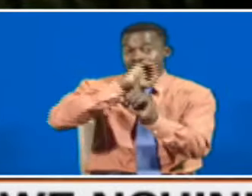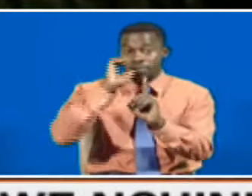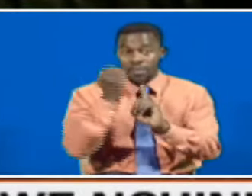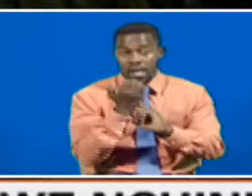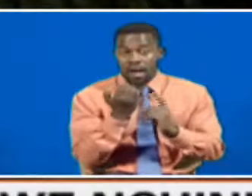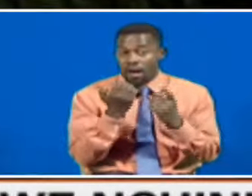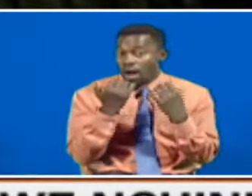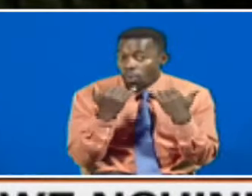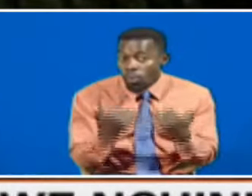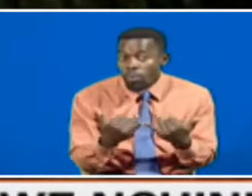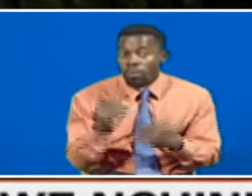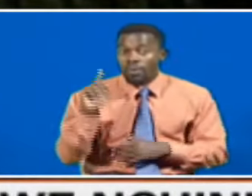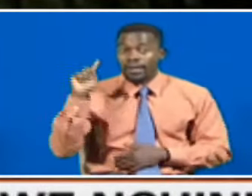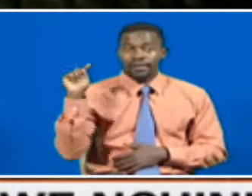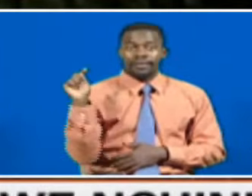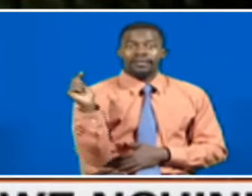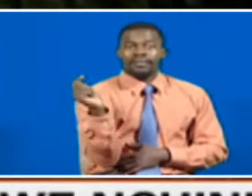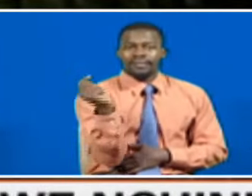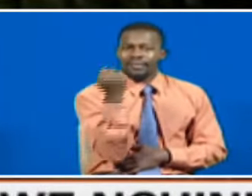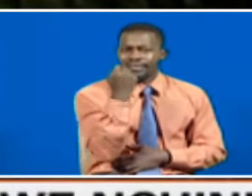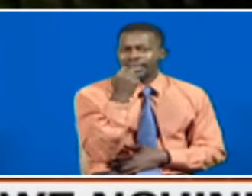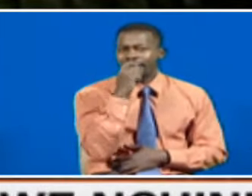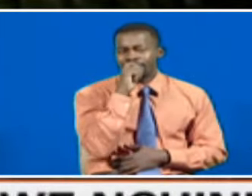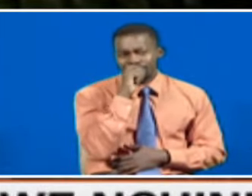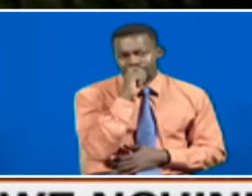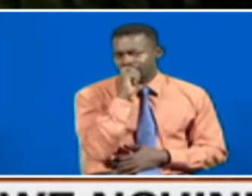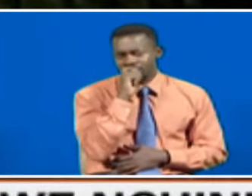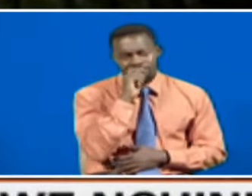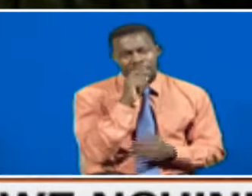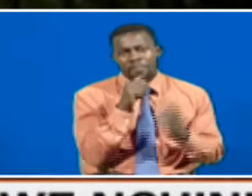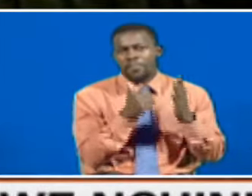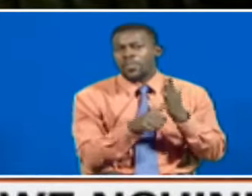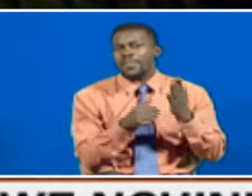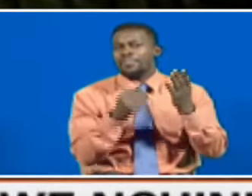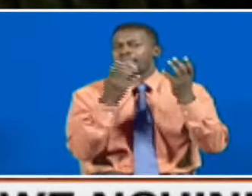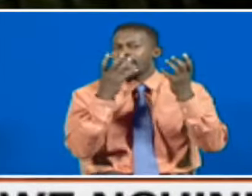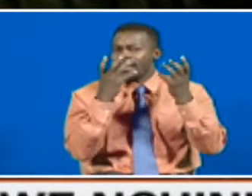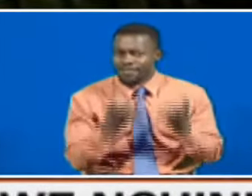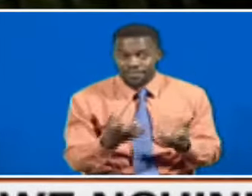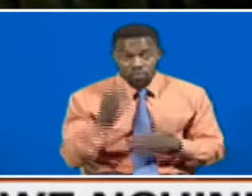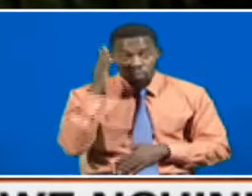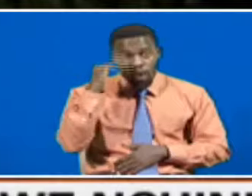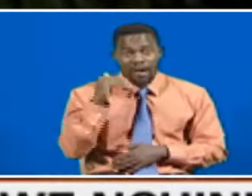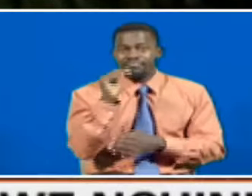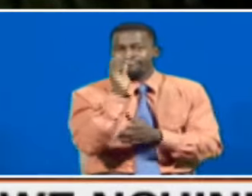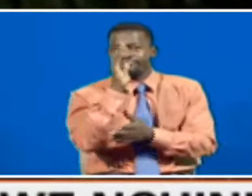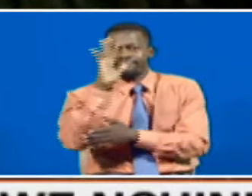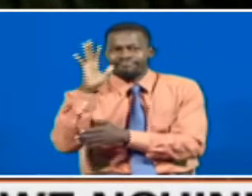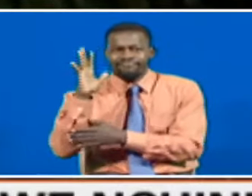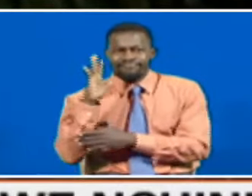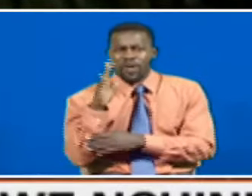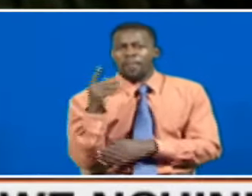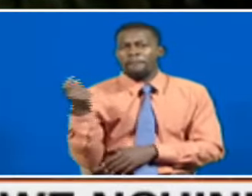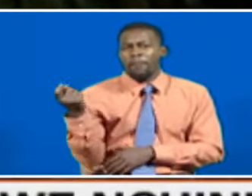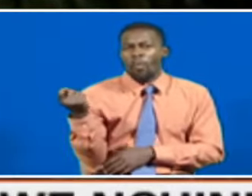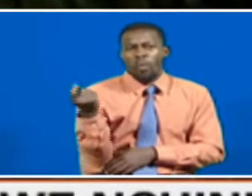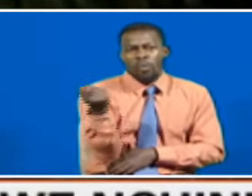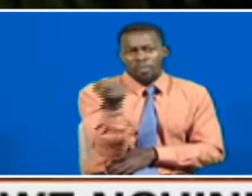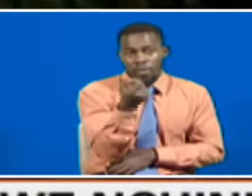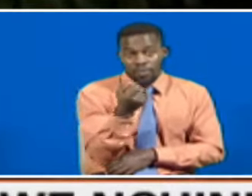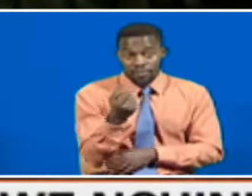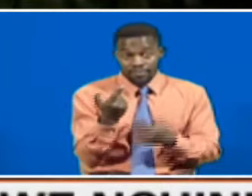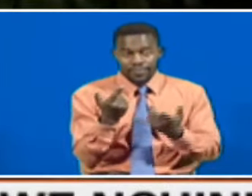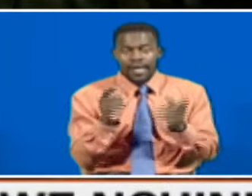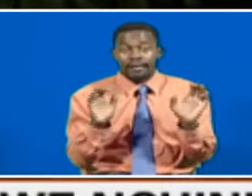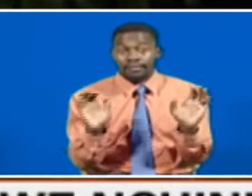na maneno ya forest, maneno ya upadaji wa miti. Kwa hivyo tuna